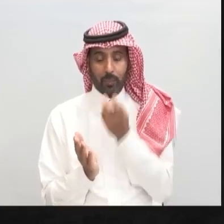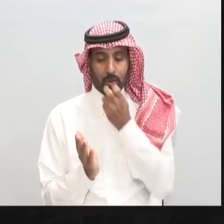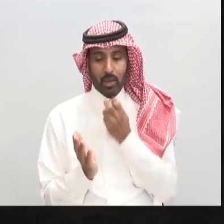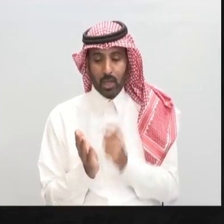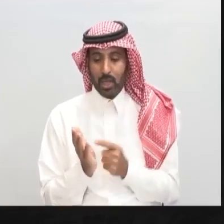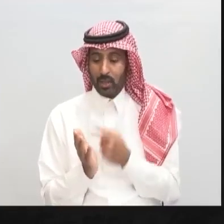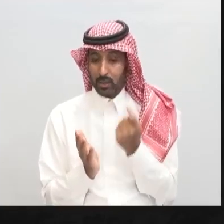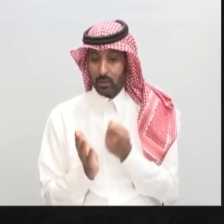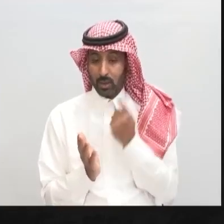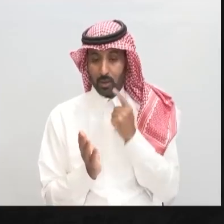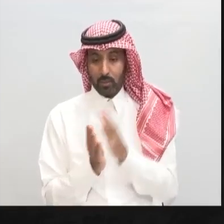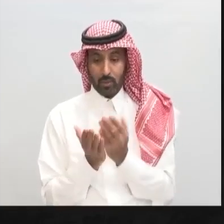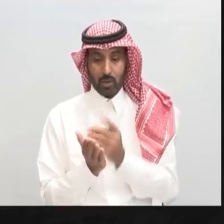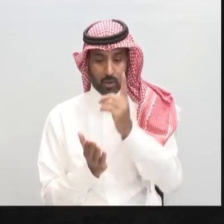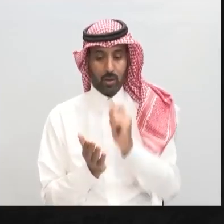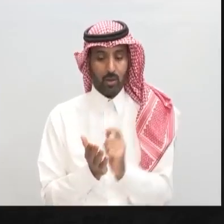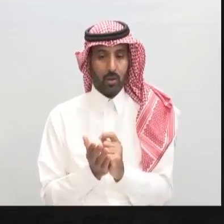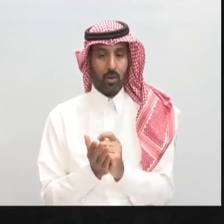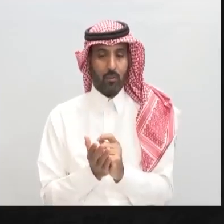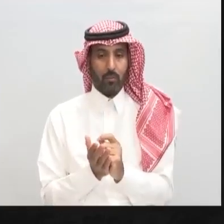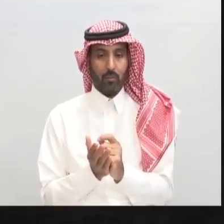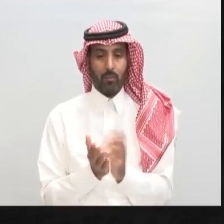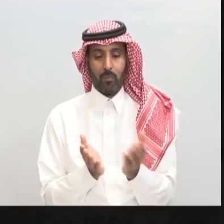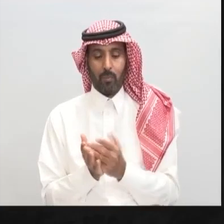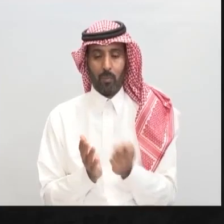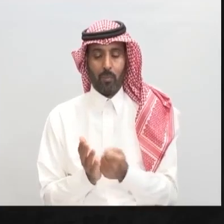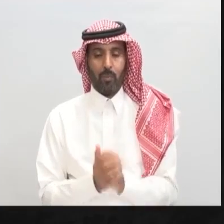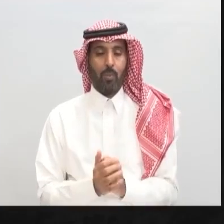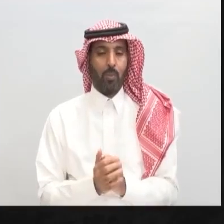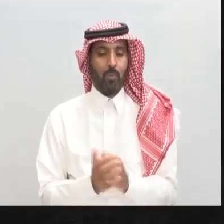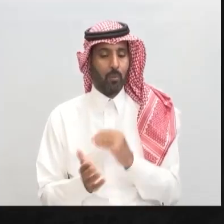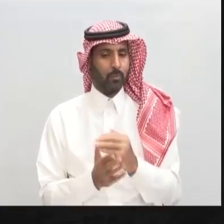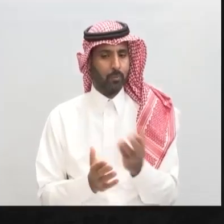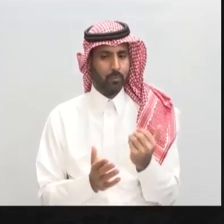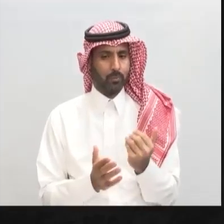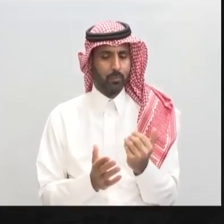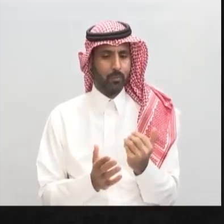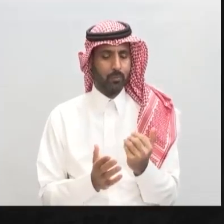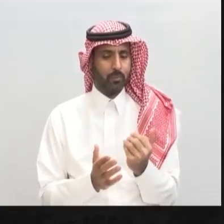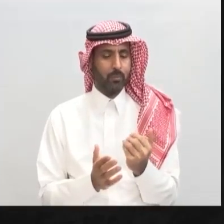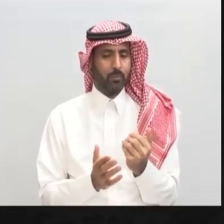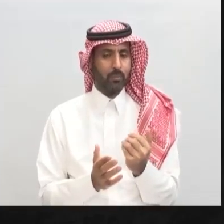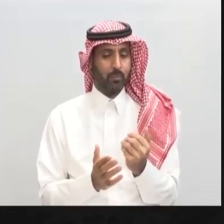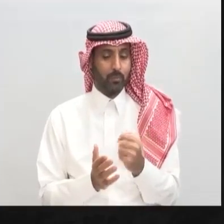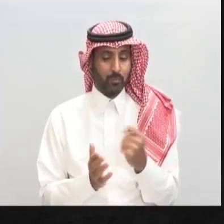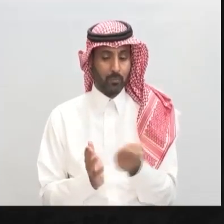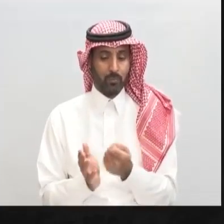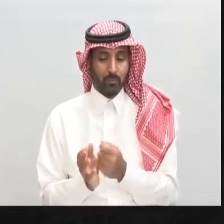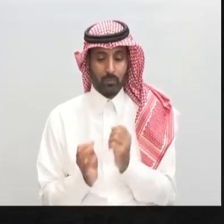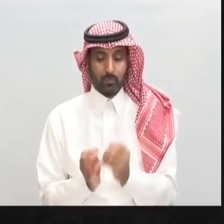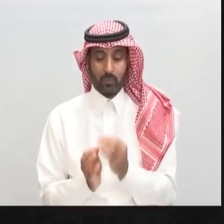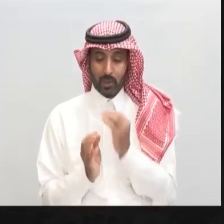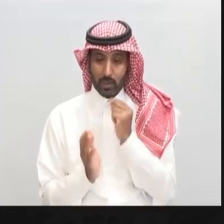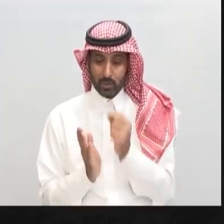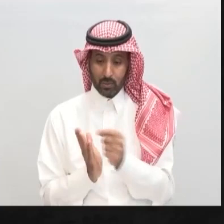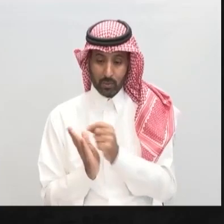كتابه القران الكريم تدوين القران الكريم لكن ذلك كله يكون مدونا في